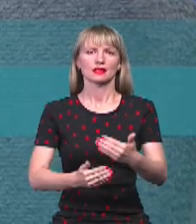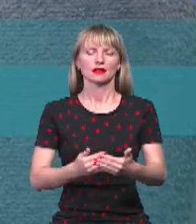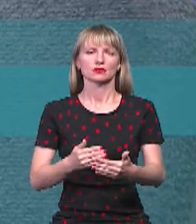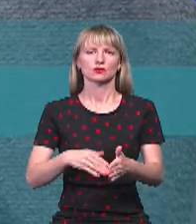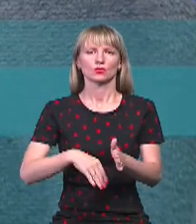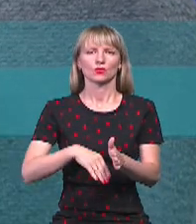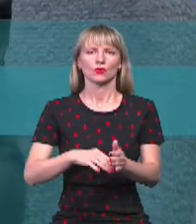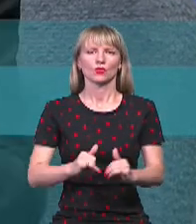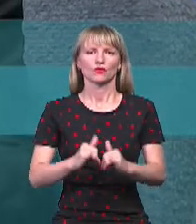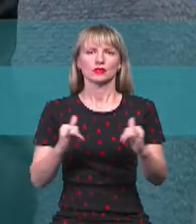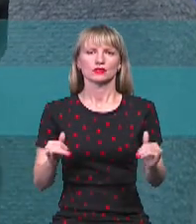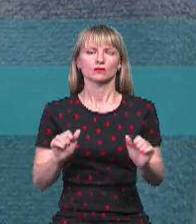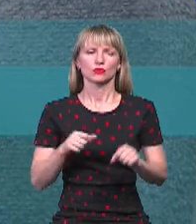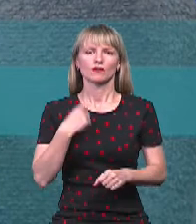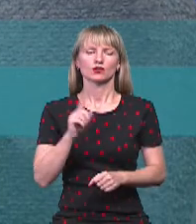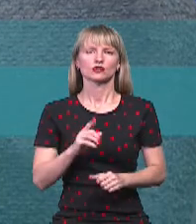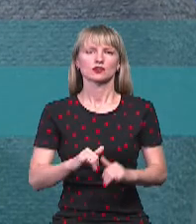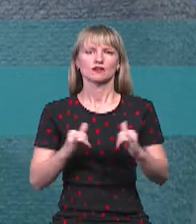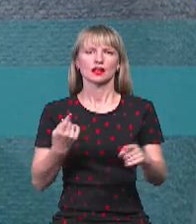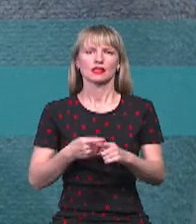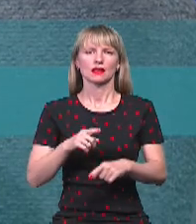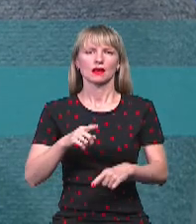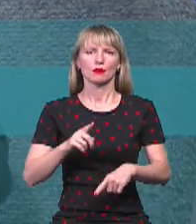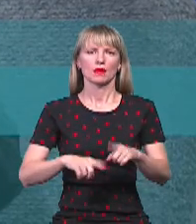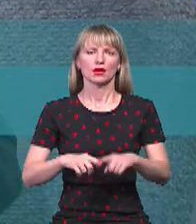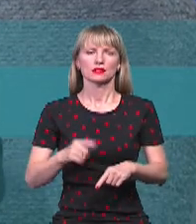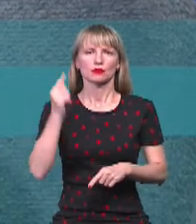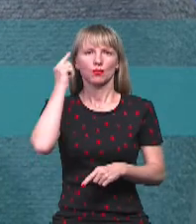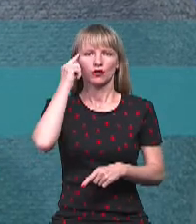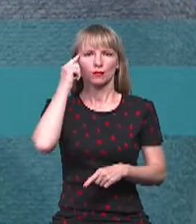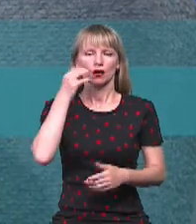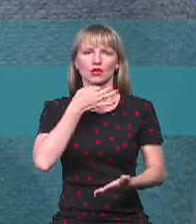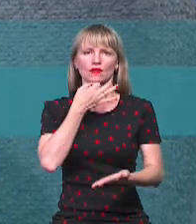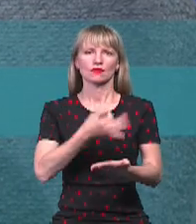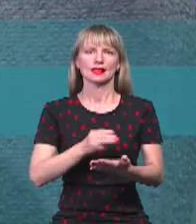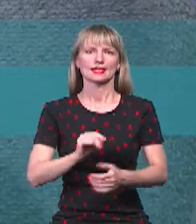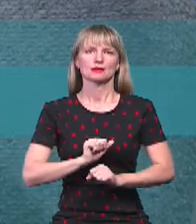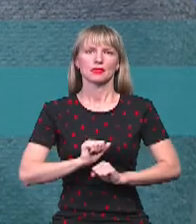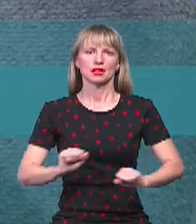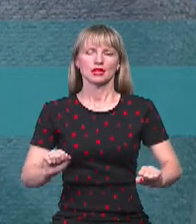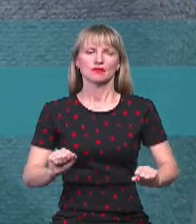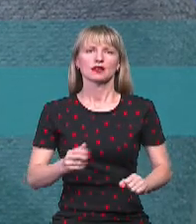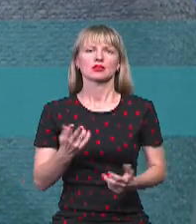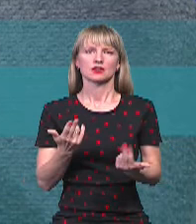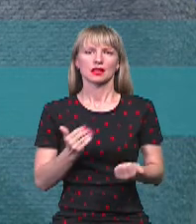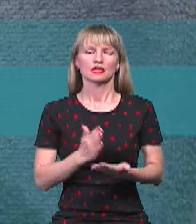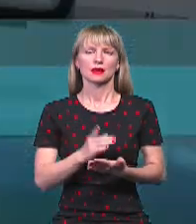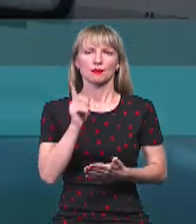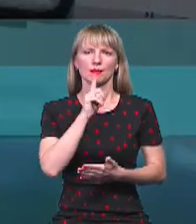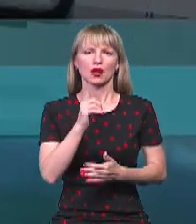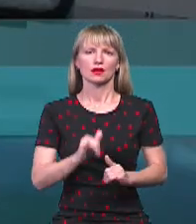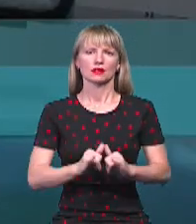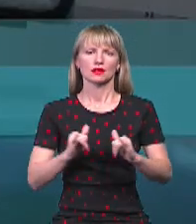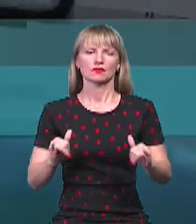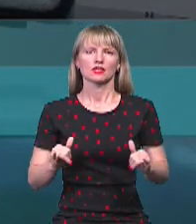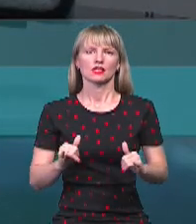більше є, ну тобто ми можемо говорити, що зростає оця батьківська свідомість, відповідальність і сміливість, скажімо так. Є небольшая тенденція,